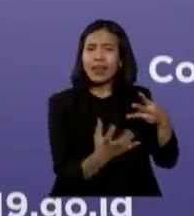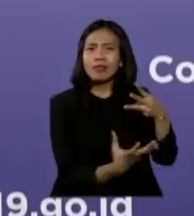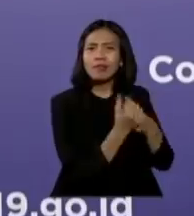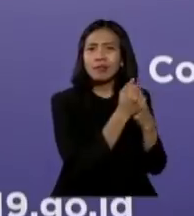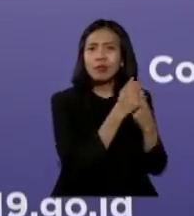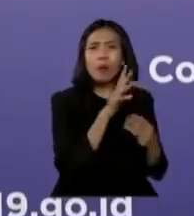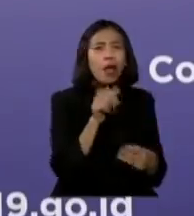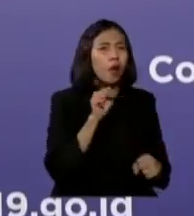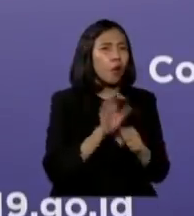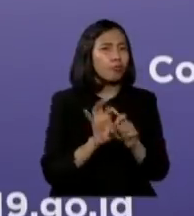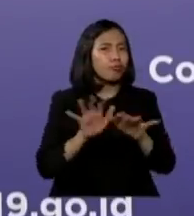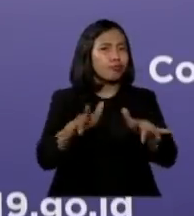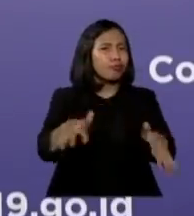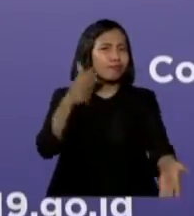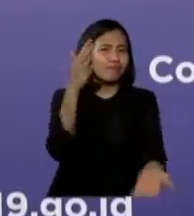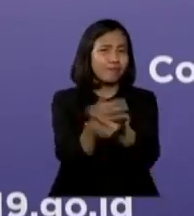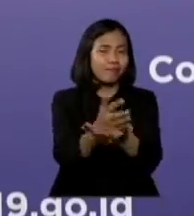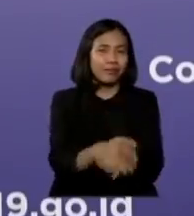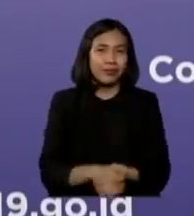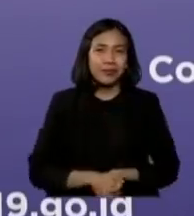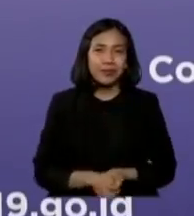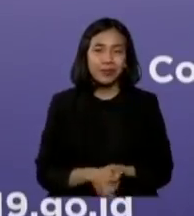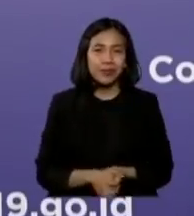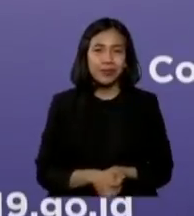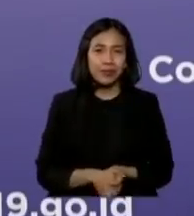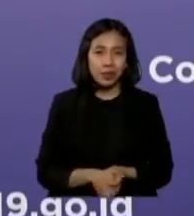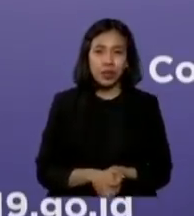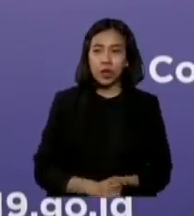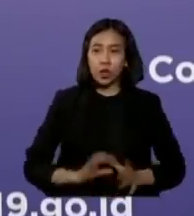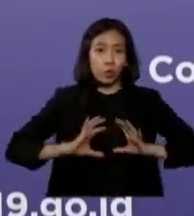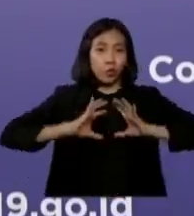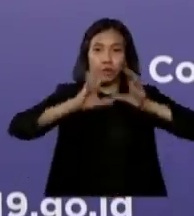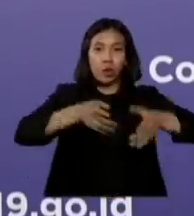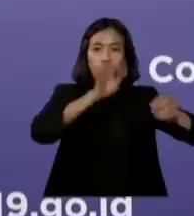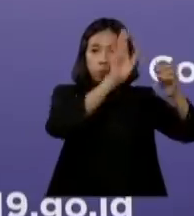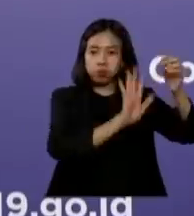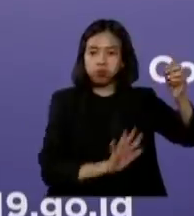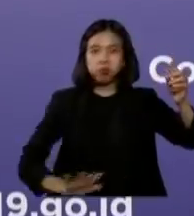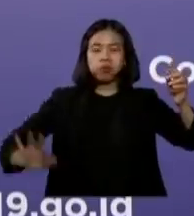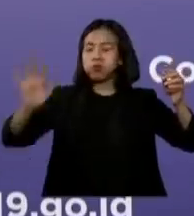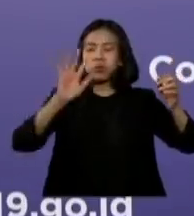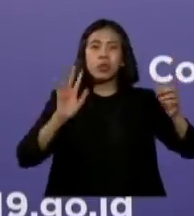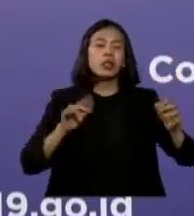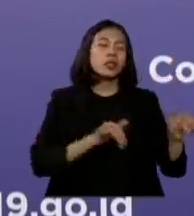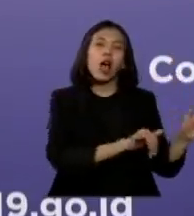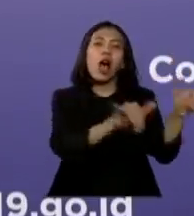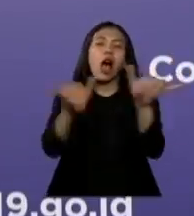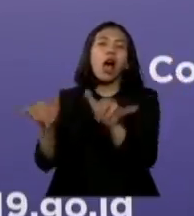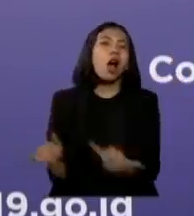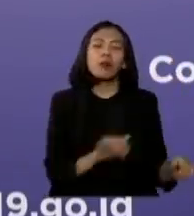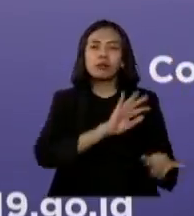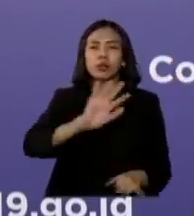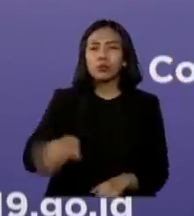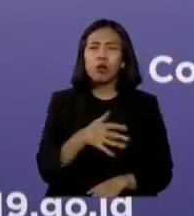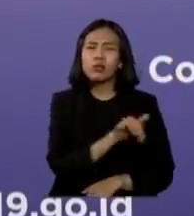penularan saudara-saudara di seluruh dunia kita melakukan hal yang sama